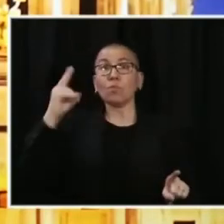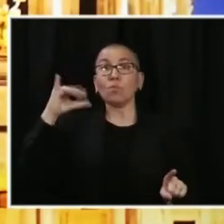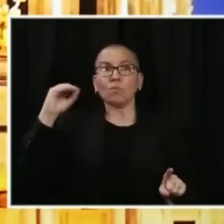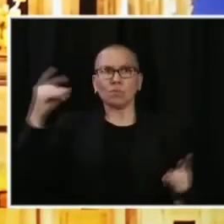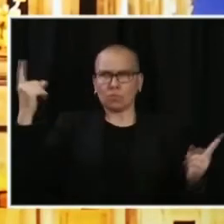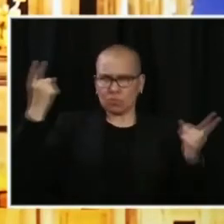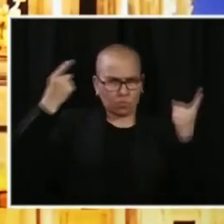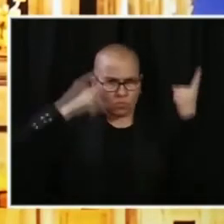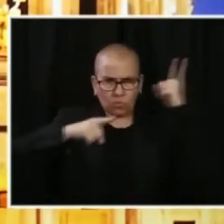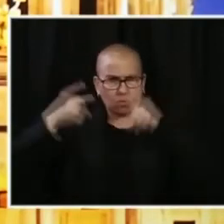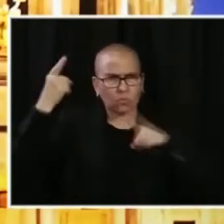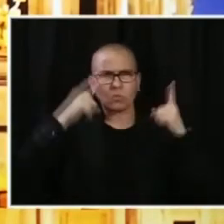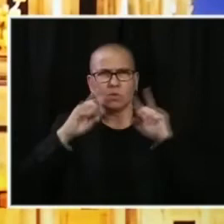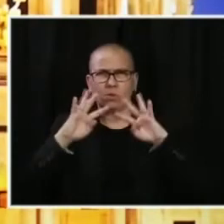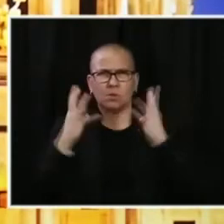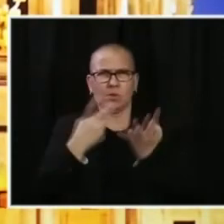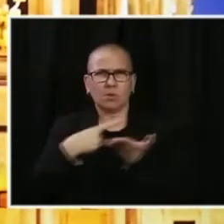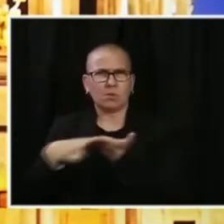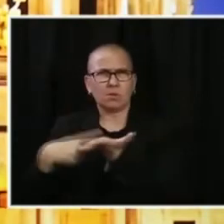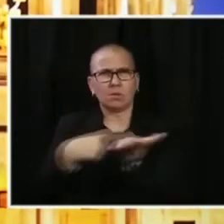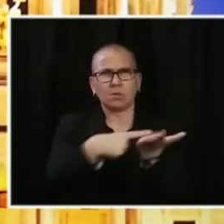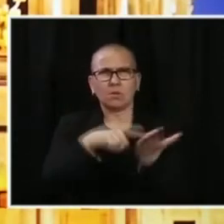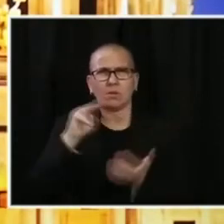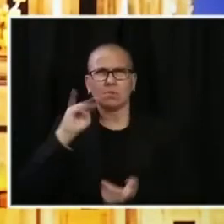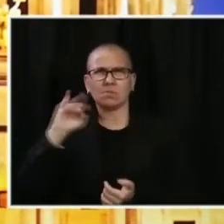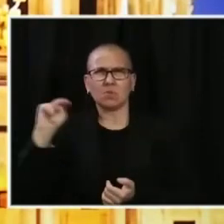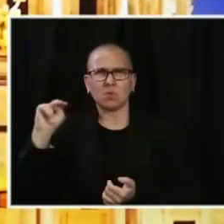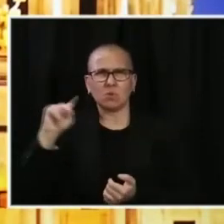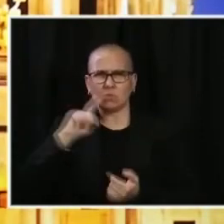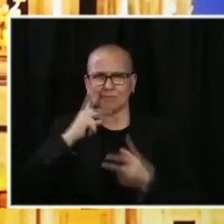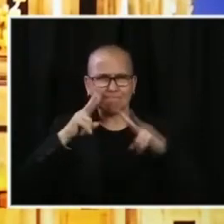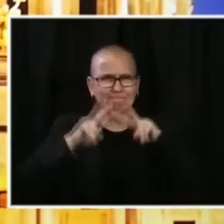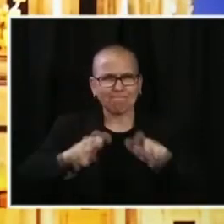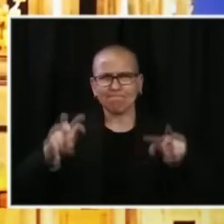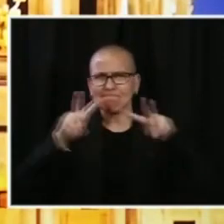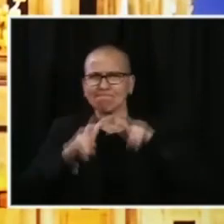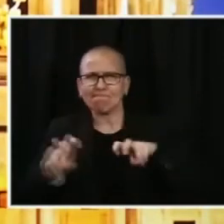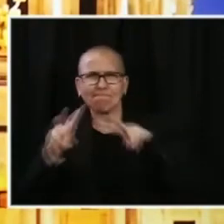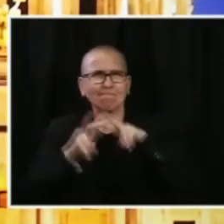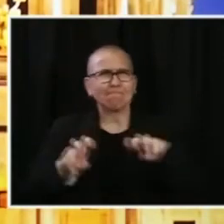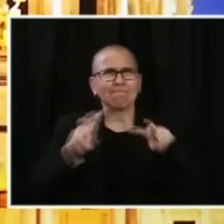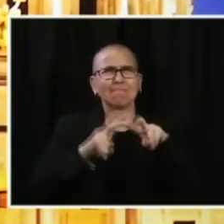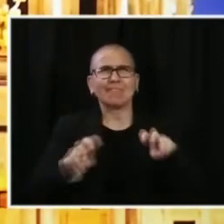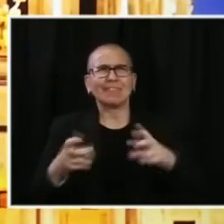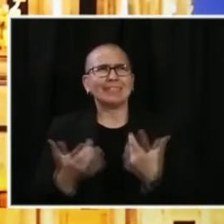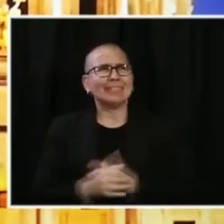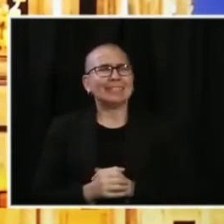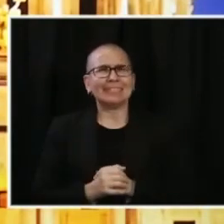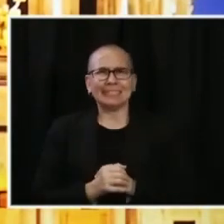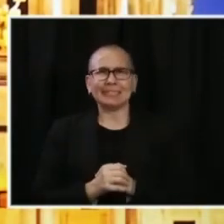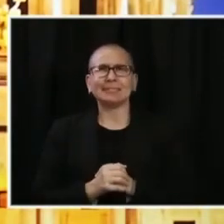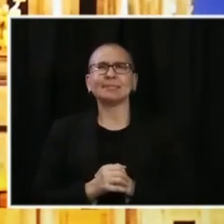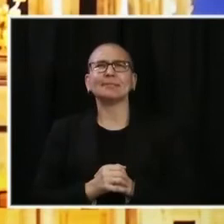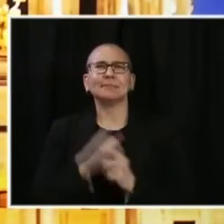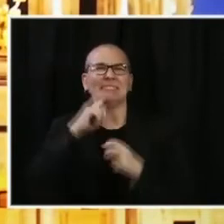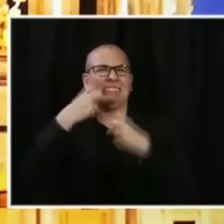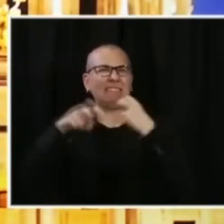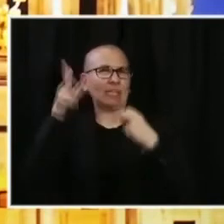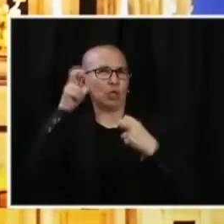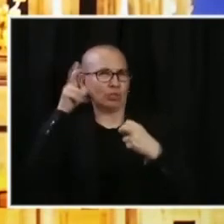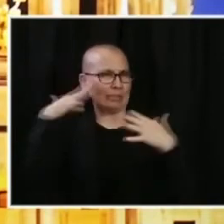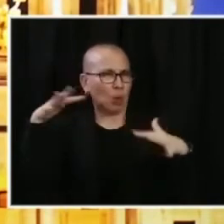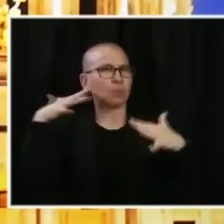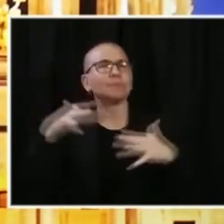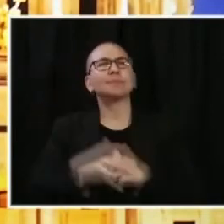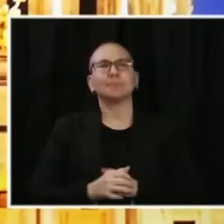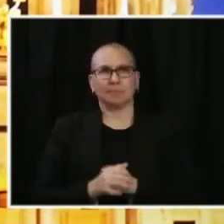Minnesota. Cái đó là một qua tàu cho nên chỉ mua từ chỗ mua tàu, thế sẽ bây qua tàu là chơi tàu. Quân này